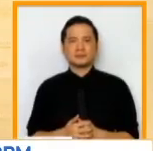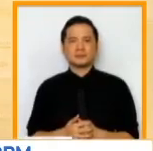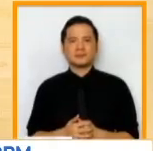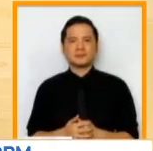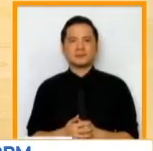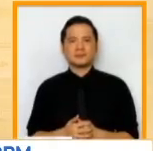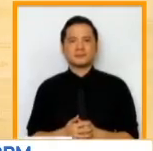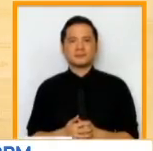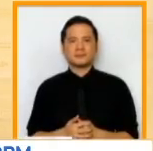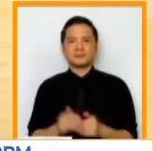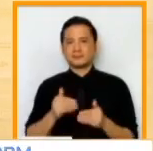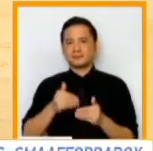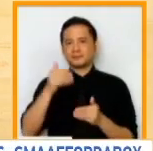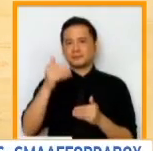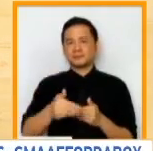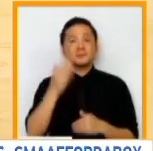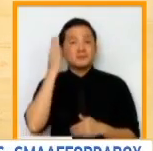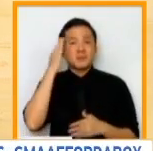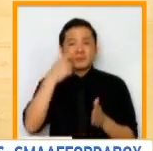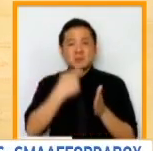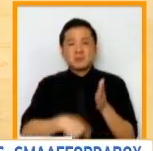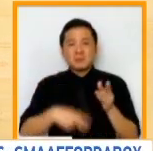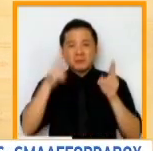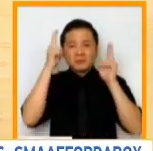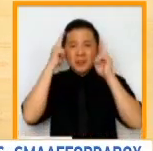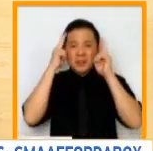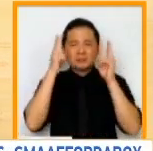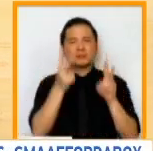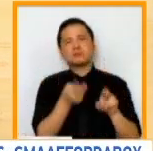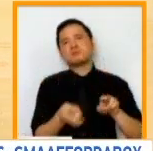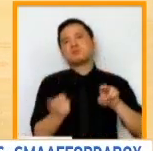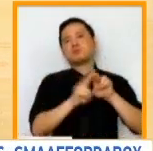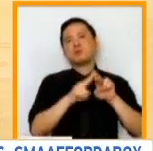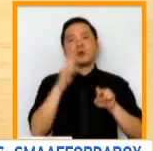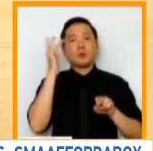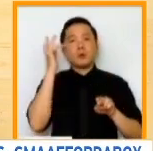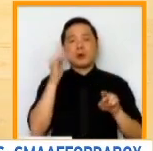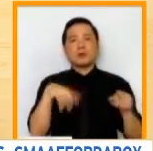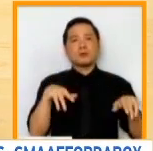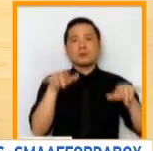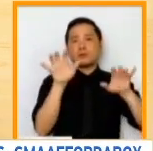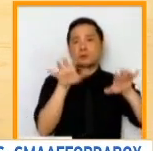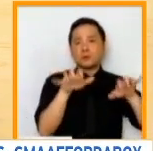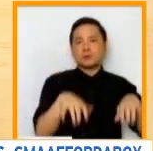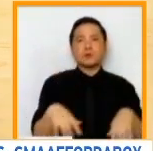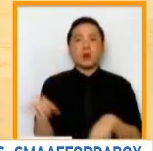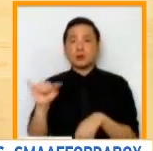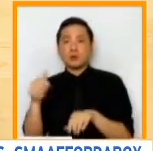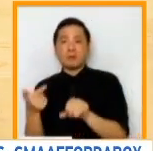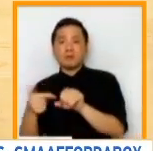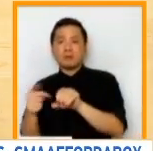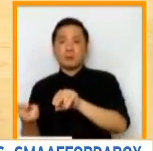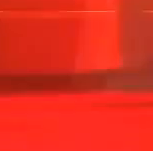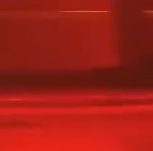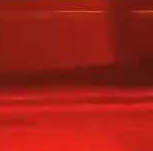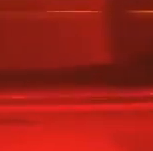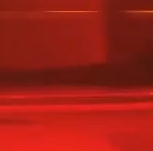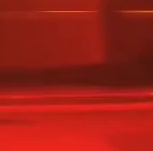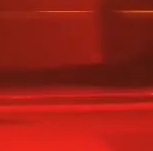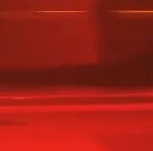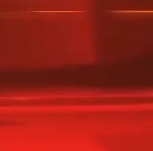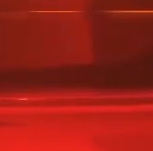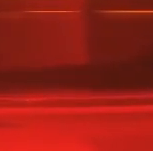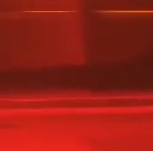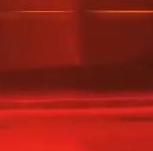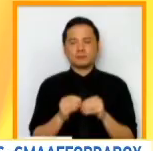Tumaas ang presyo ng gulay, itinuturong dahilan ng masamang panahon at mga oil price hike. Live mula sa Marikina, may unang balita si Bam Alegre.